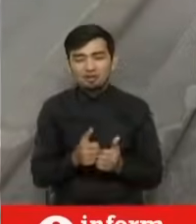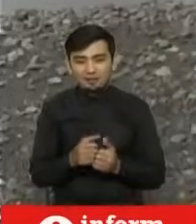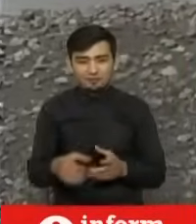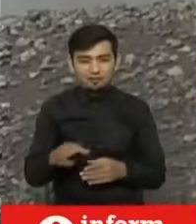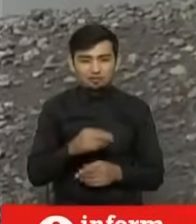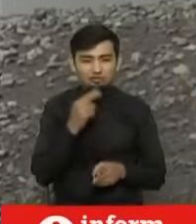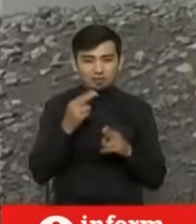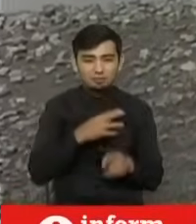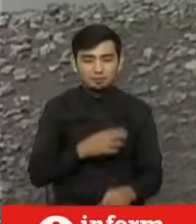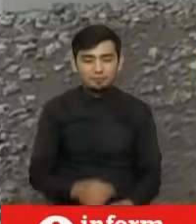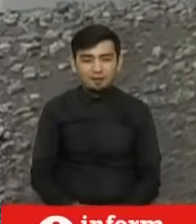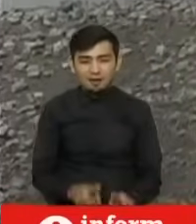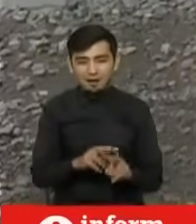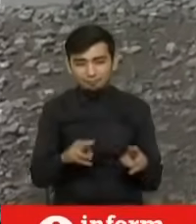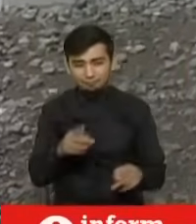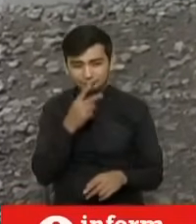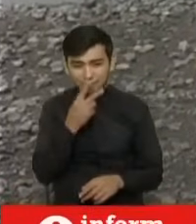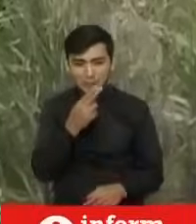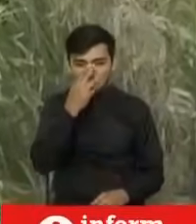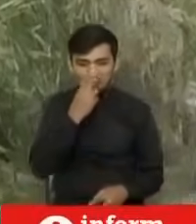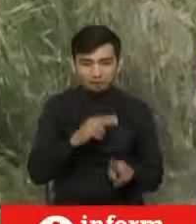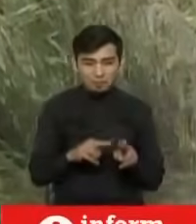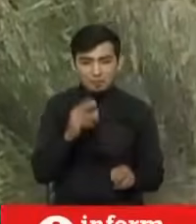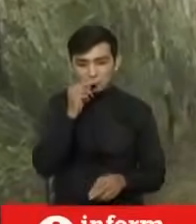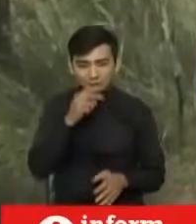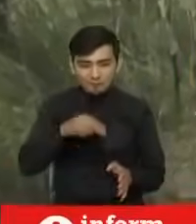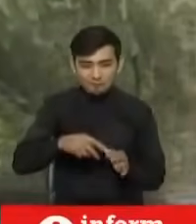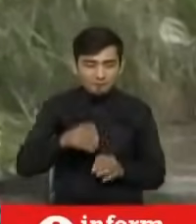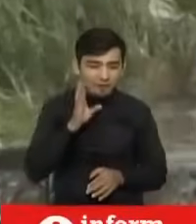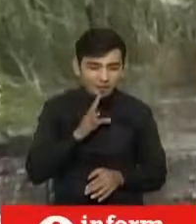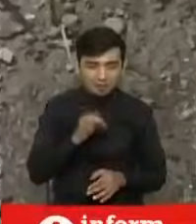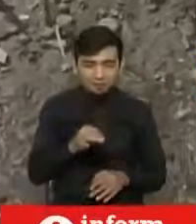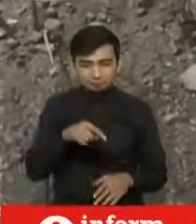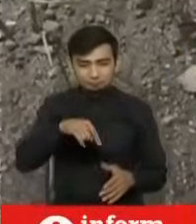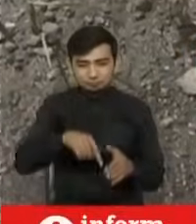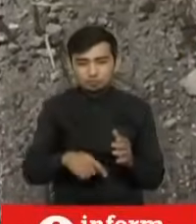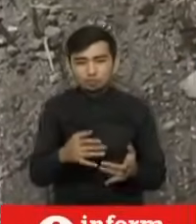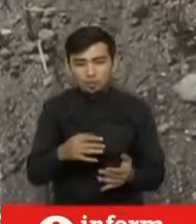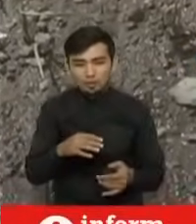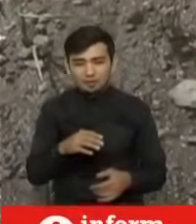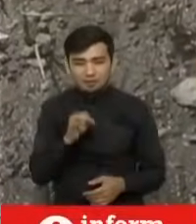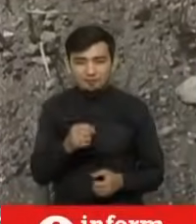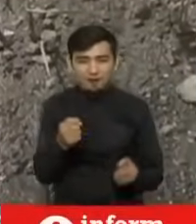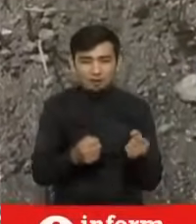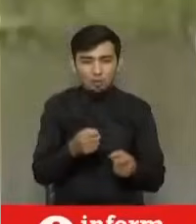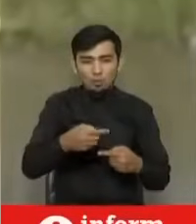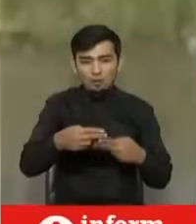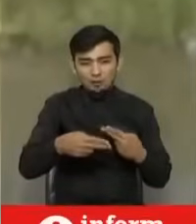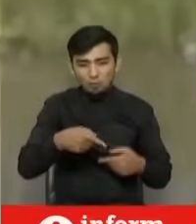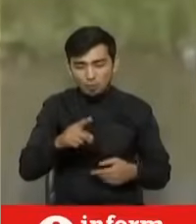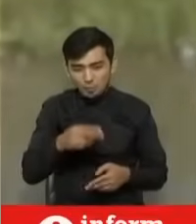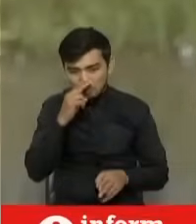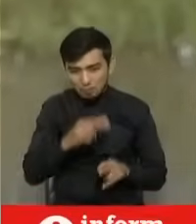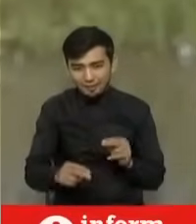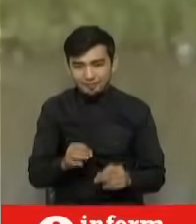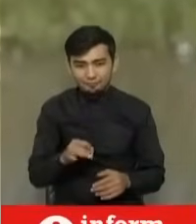батюшкина такая картина уже стала привычной мужчины бродят в воде и прощупываются дно водители ищут Потерянные номера проезжал